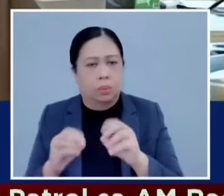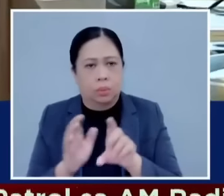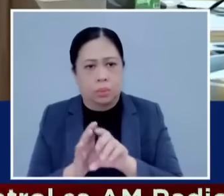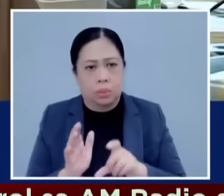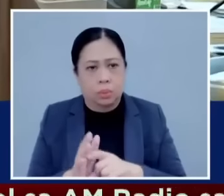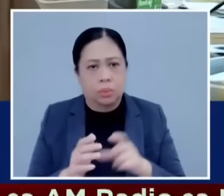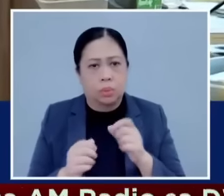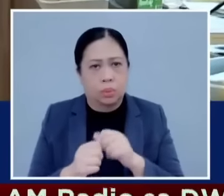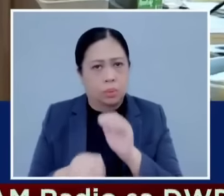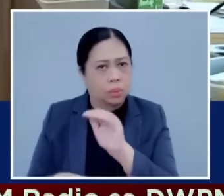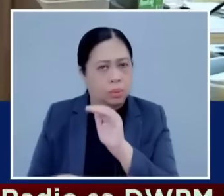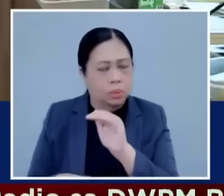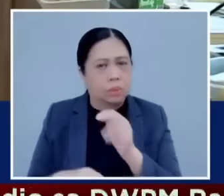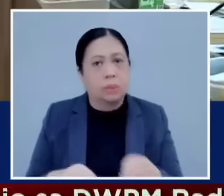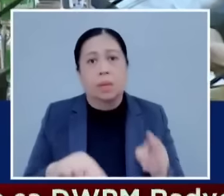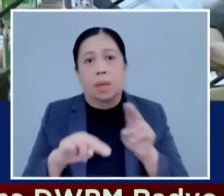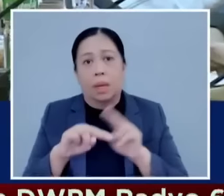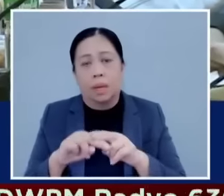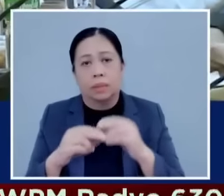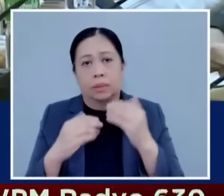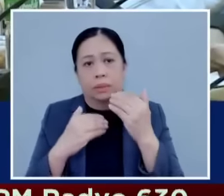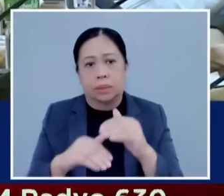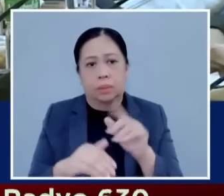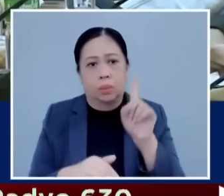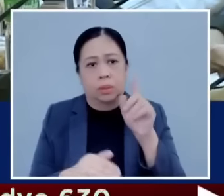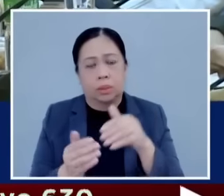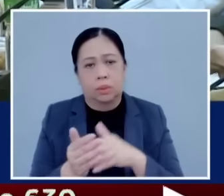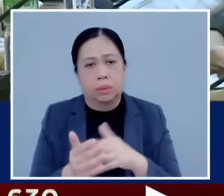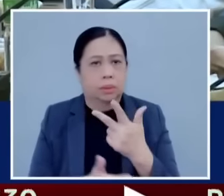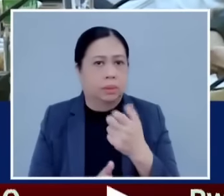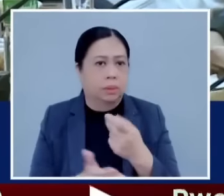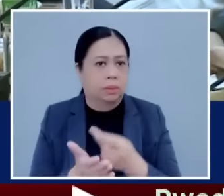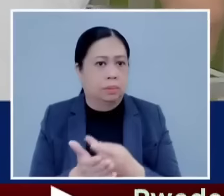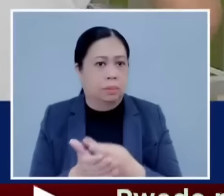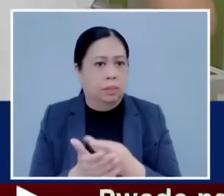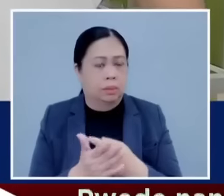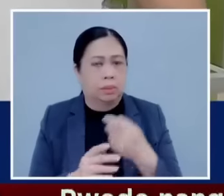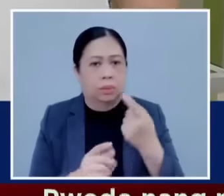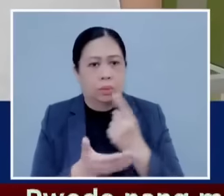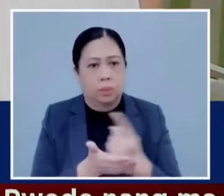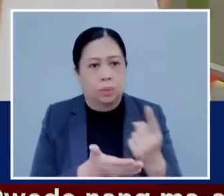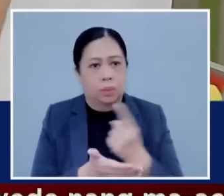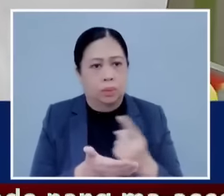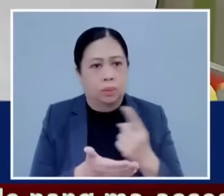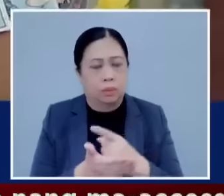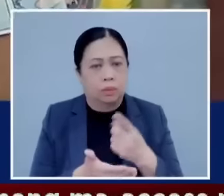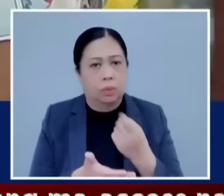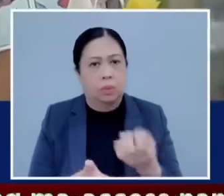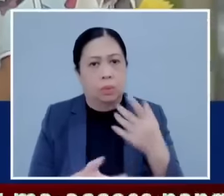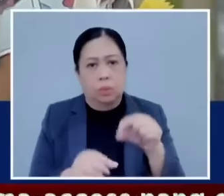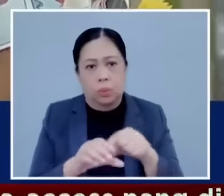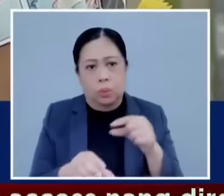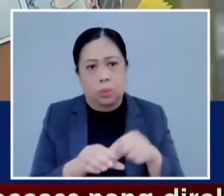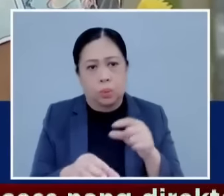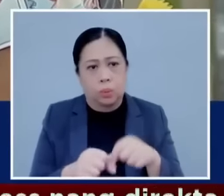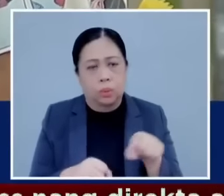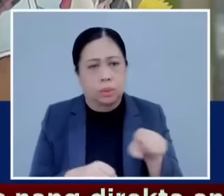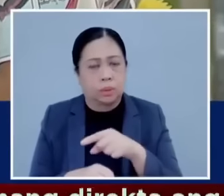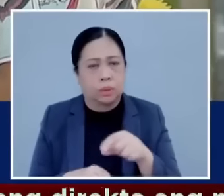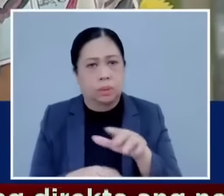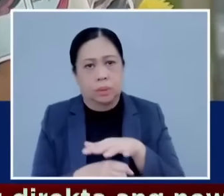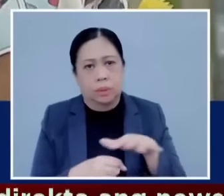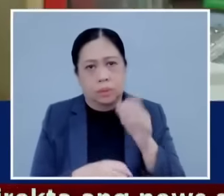na nananawagang itaas ang limit na 1,300 pesos kada linggo para sa halaga ng grocery ng mga nasabing